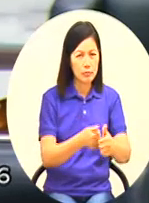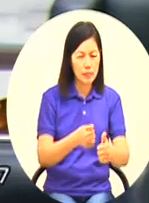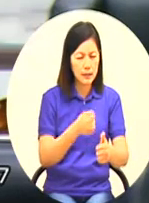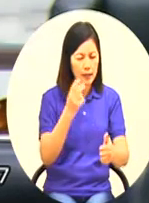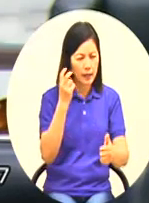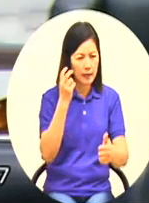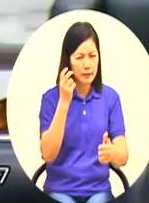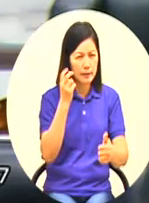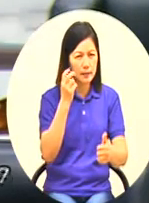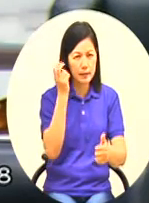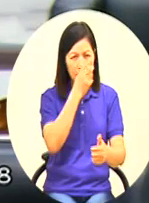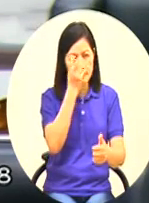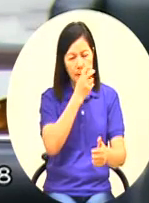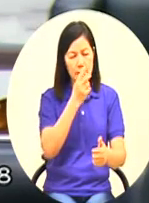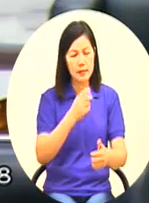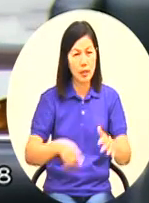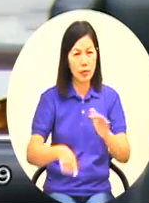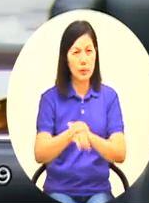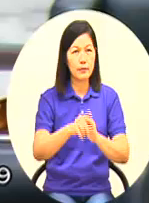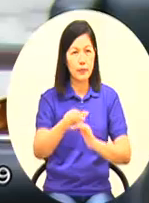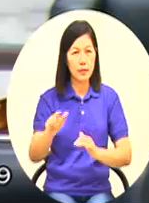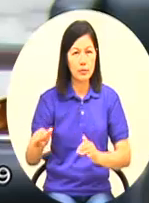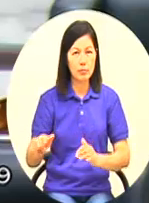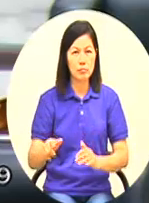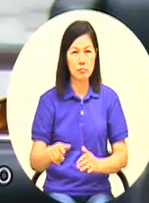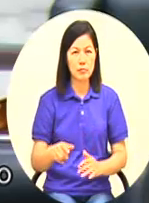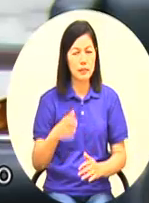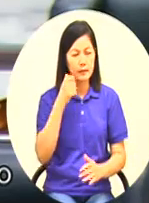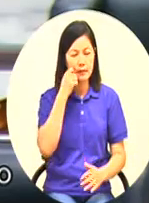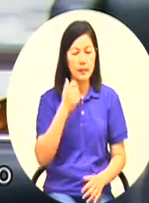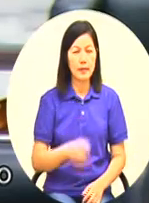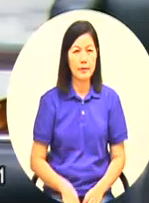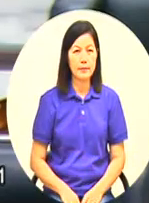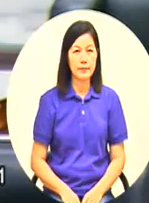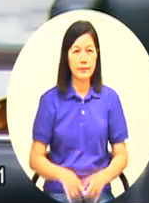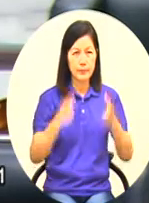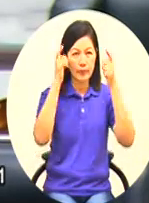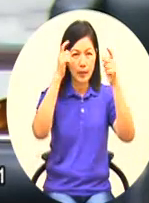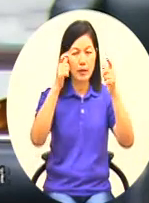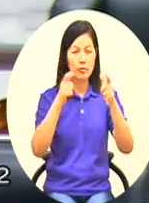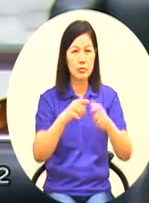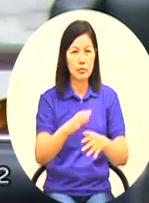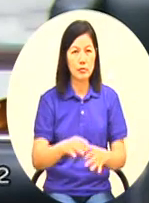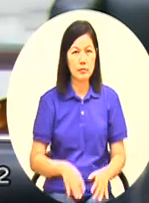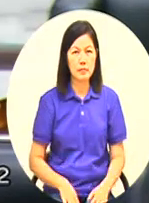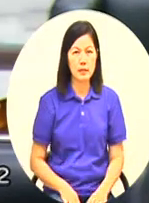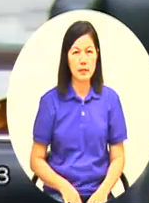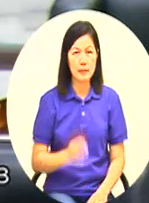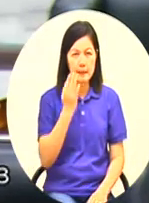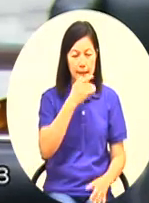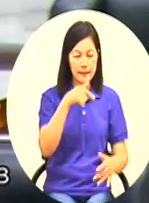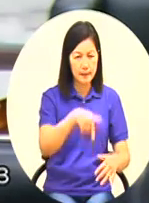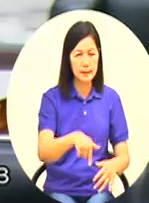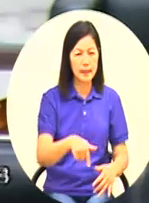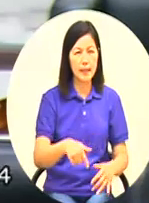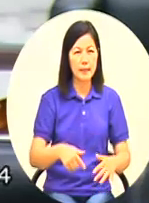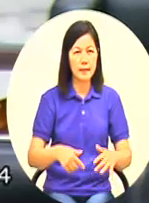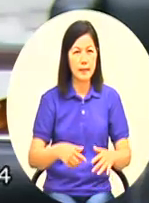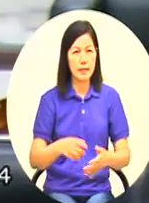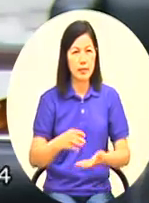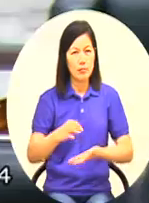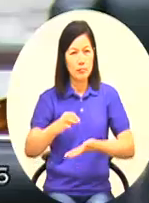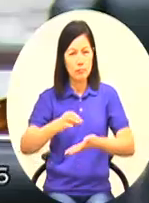但高雄又有跳蚤市场，那有些赃物的问题也防不胜